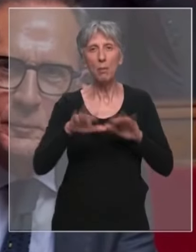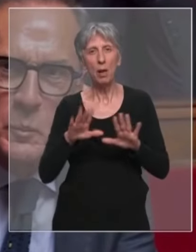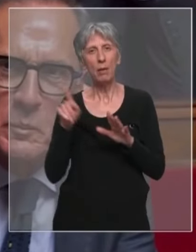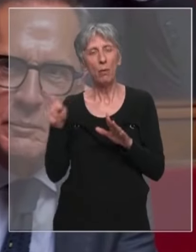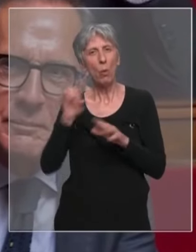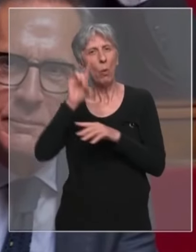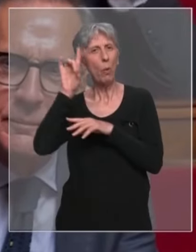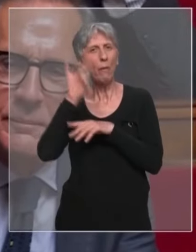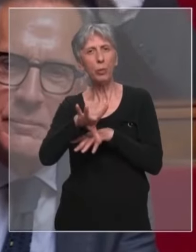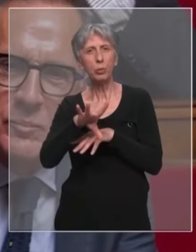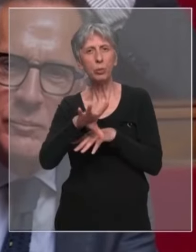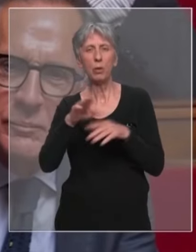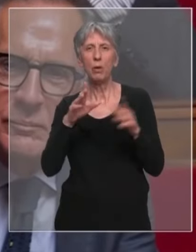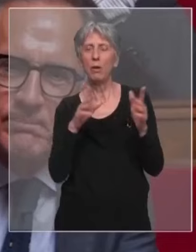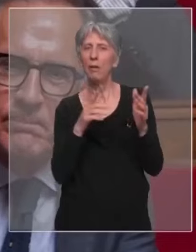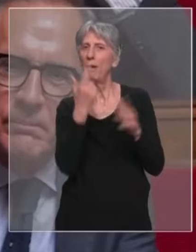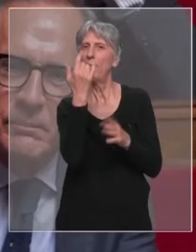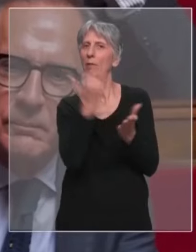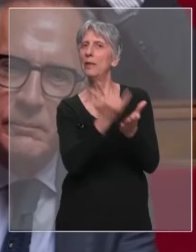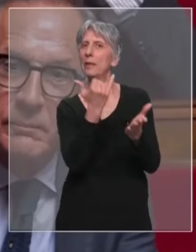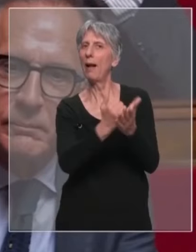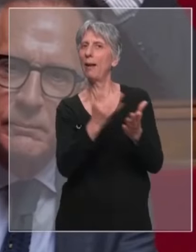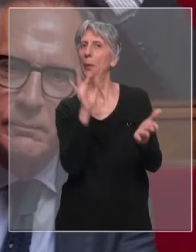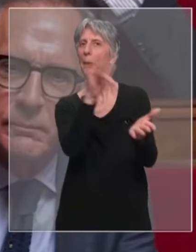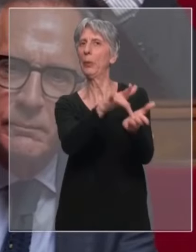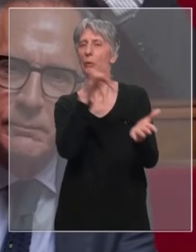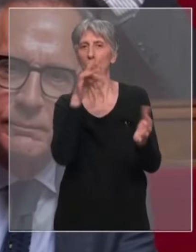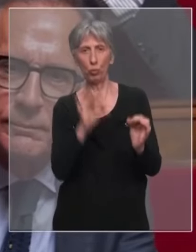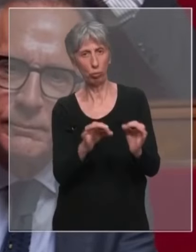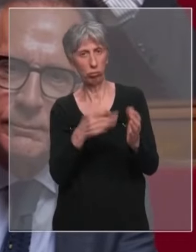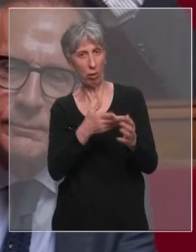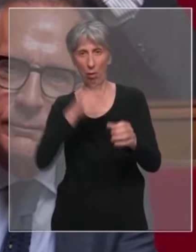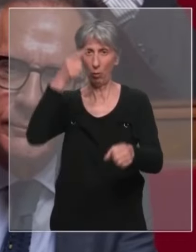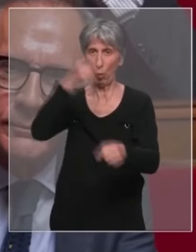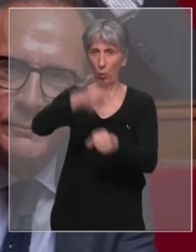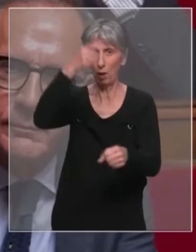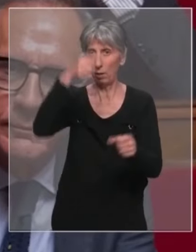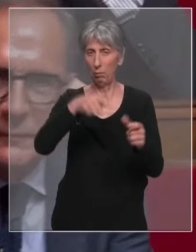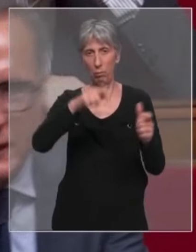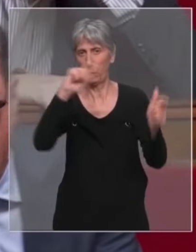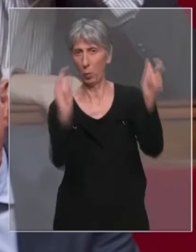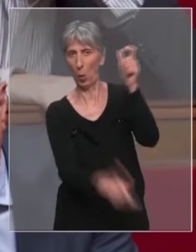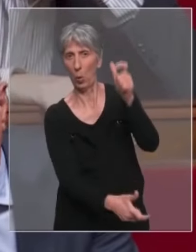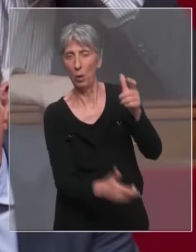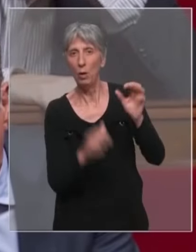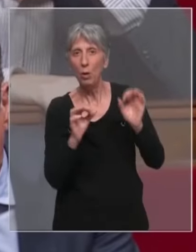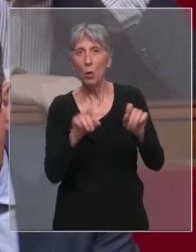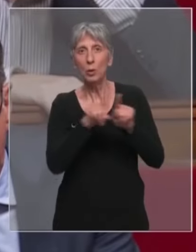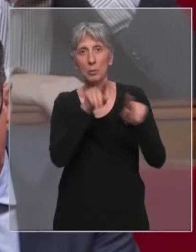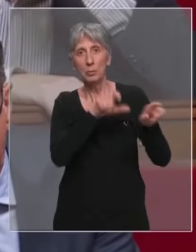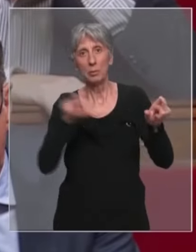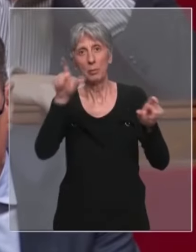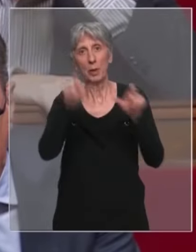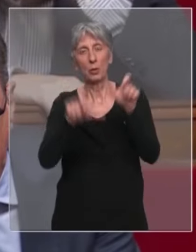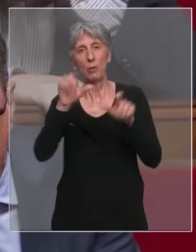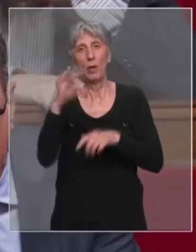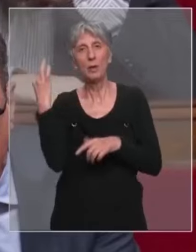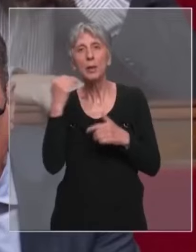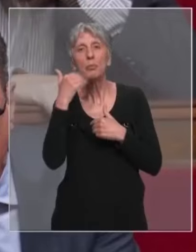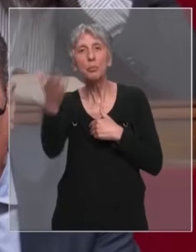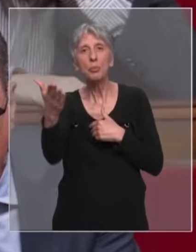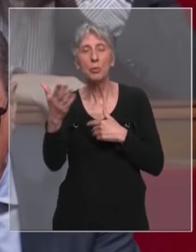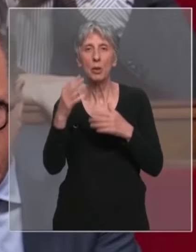fin de compte, de toucher au volet fiscal condamne le secteur immobilier au déclin et les Français aux difficultés de se loger. Pire, il est